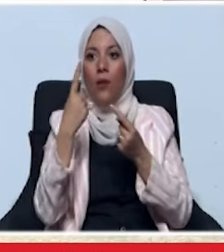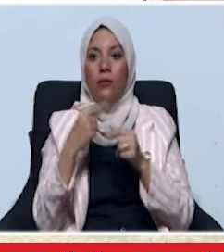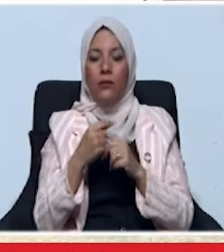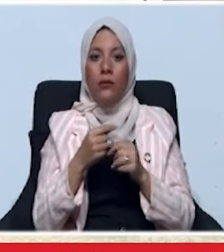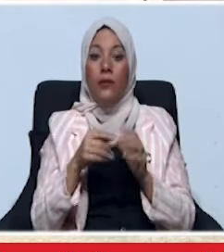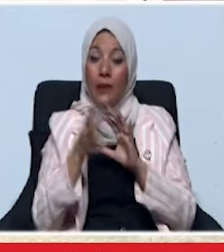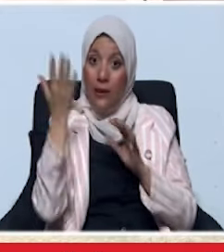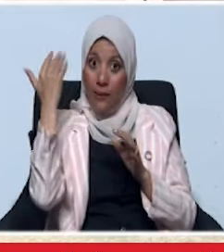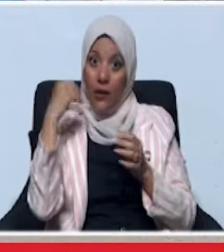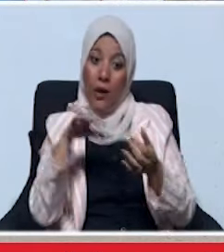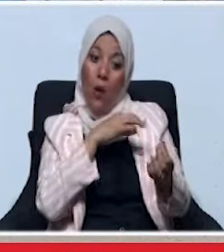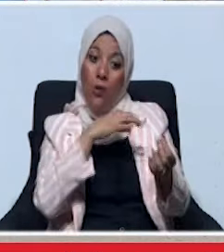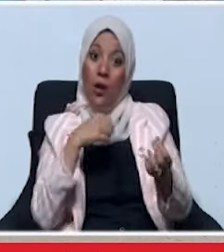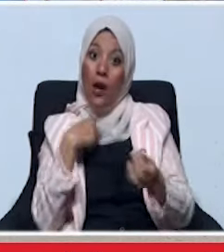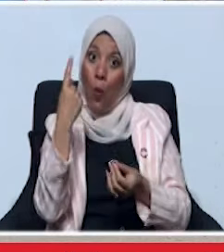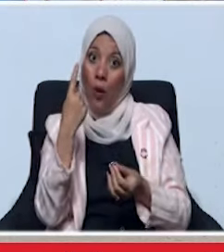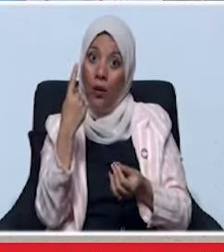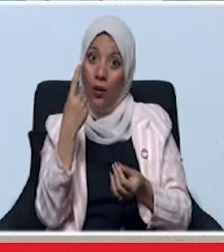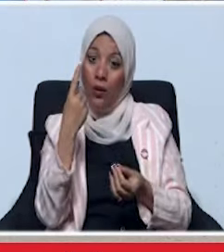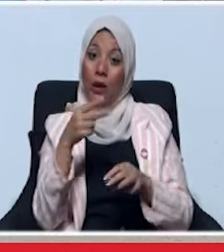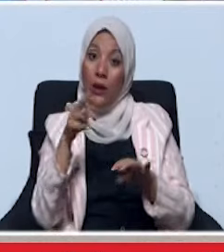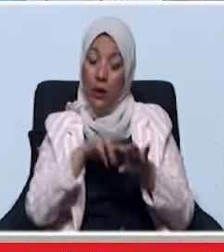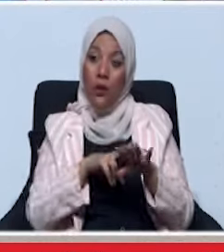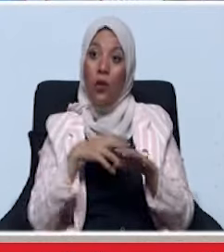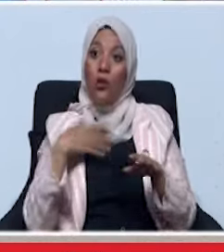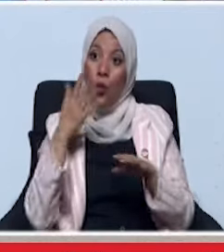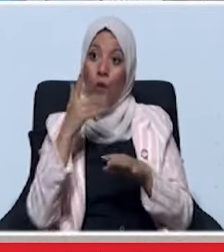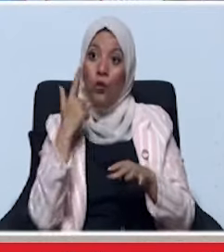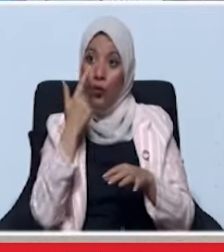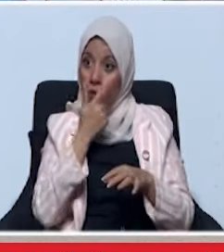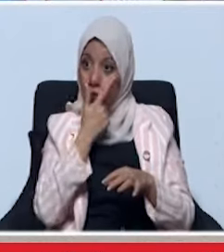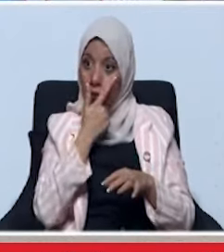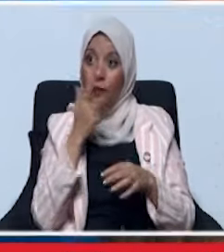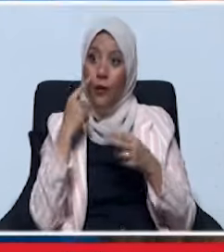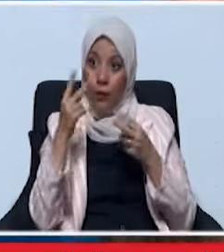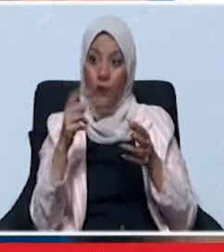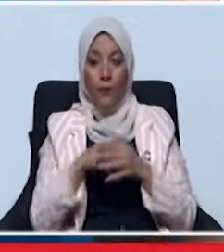هيلا حالي اول واحد، ورحت وقابلته، كان قاعد في ميدان سفينكس، حضرتك هتعرف